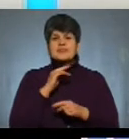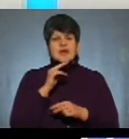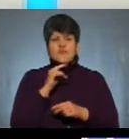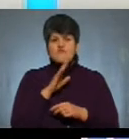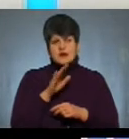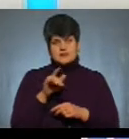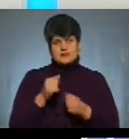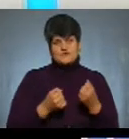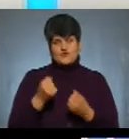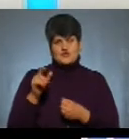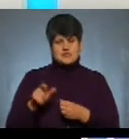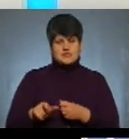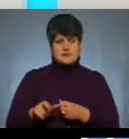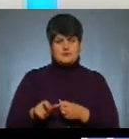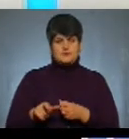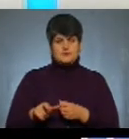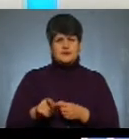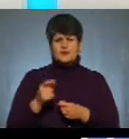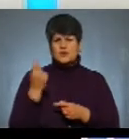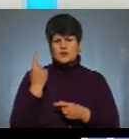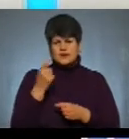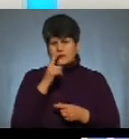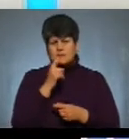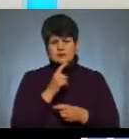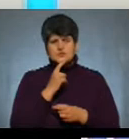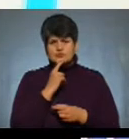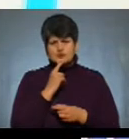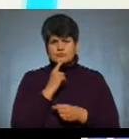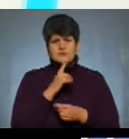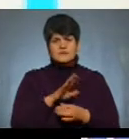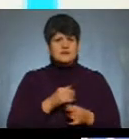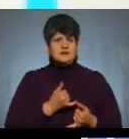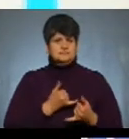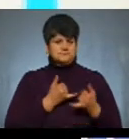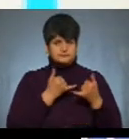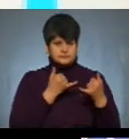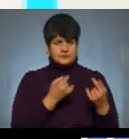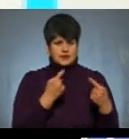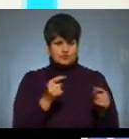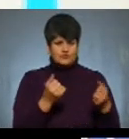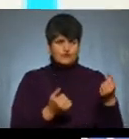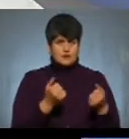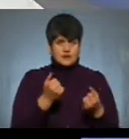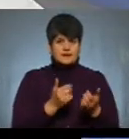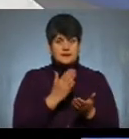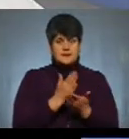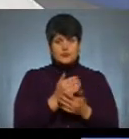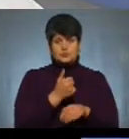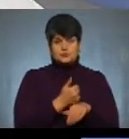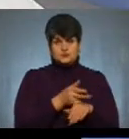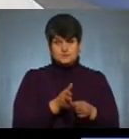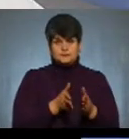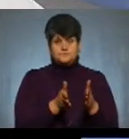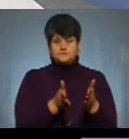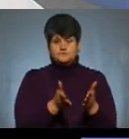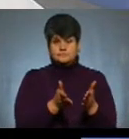десь неуважність водіїв. Десь один не зрозумів, виїжджаючи, тобто не давши перевагу іншому водію, який йде по головній